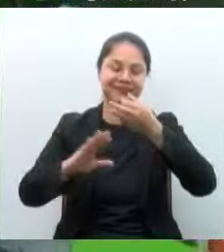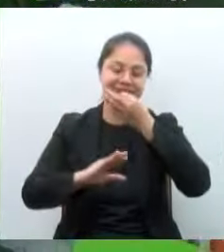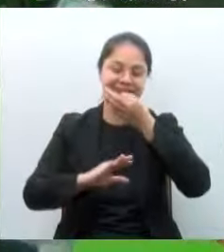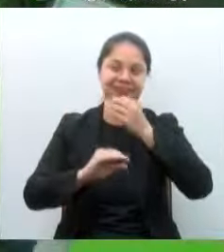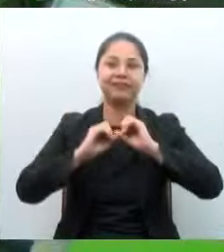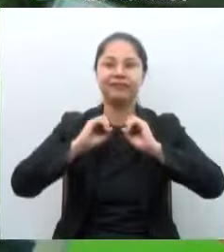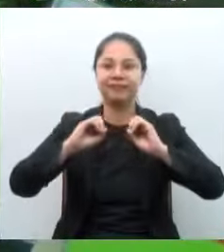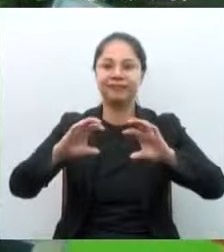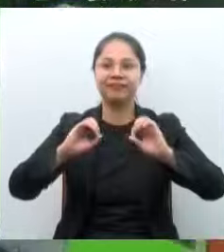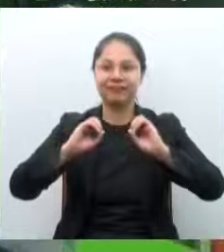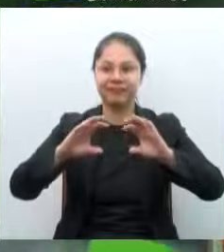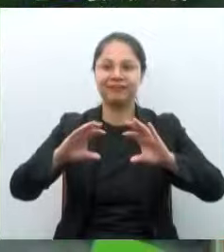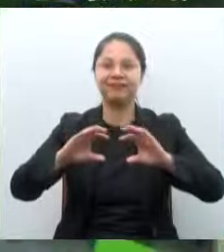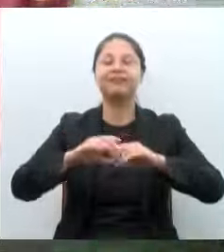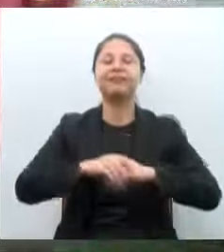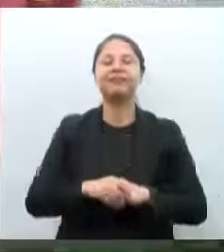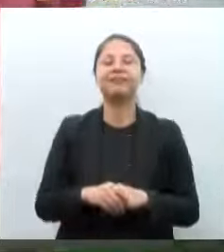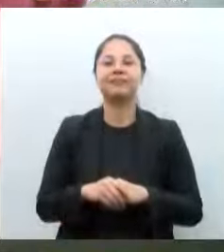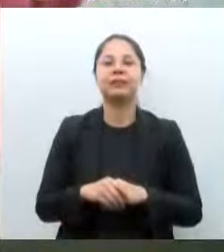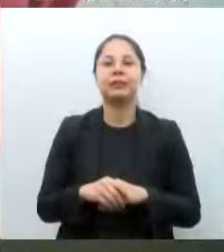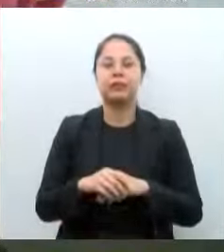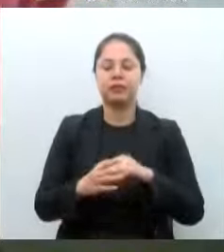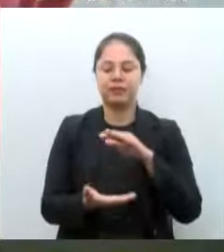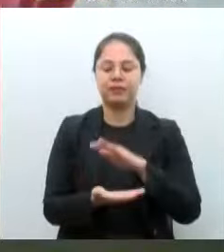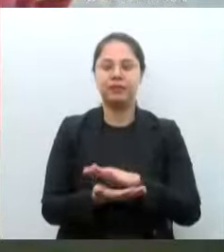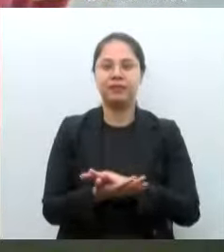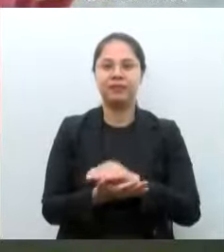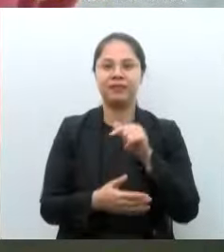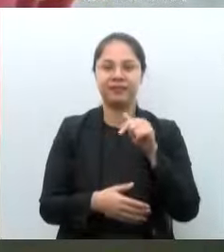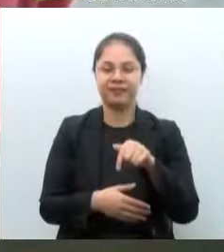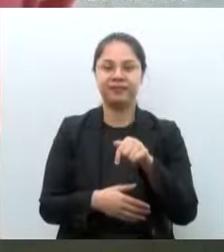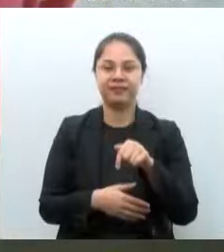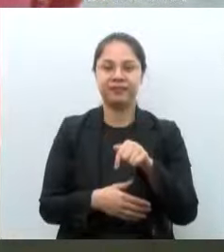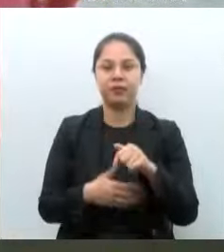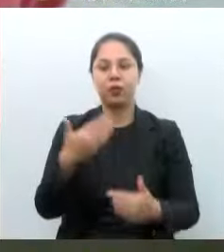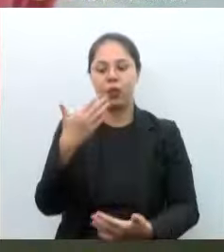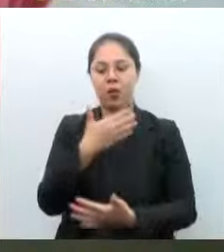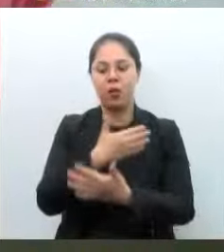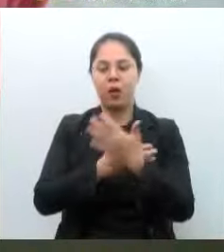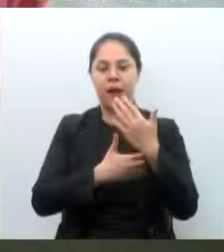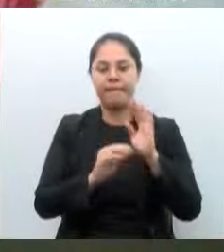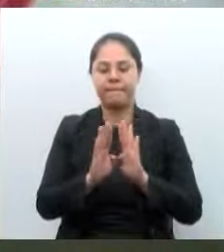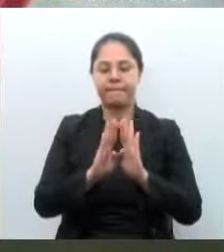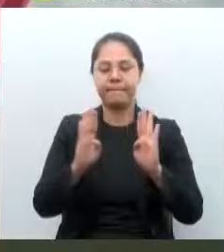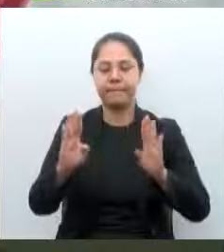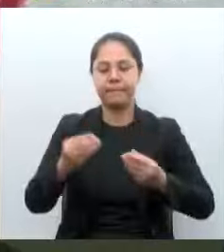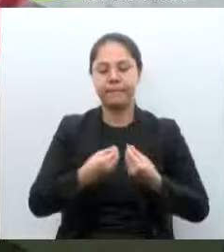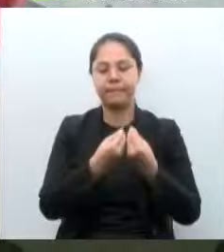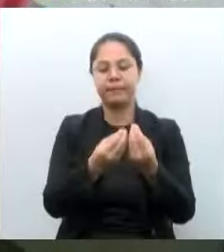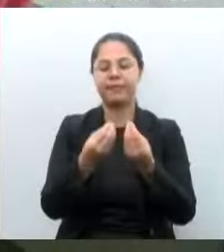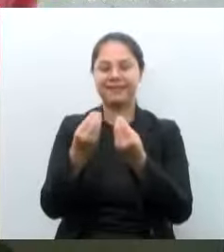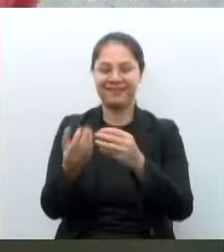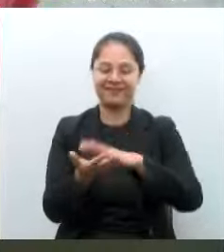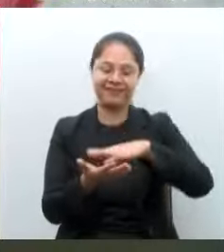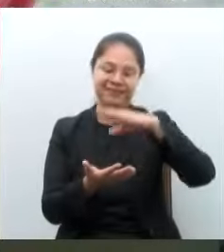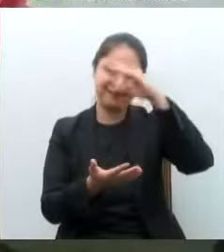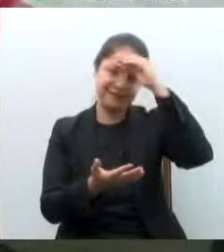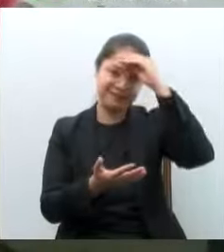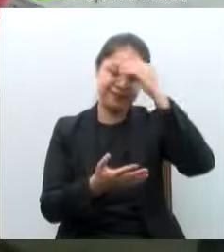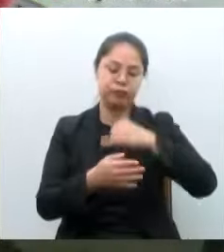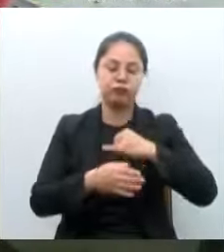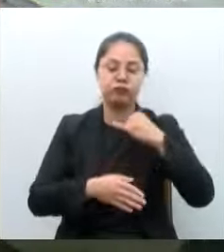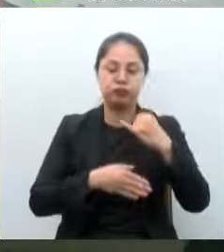ำคัญก็คือในเรื่องของทักษะอาชีพเนื่องจากโรงเรียนของเราเป็นโรงเรียนขยายโอกาสเรามองว่านักเรียนของเราเวลาจบเนี่ยเขา